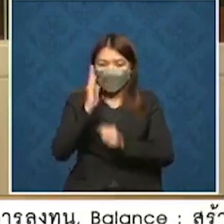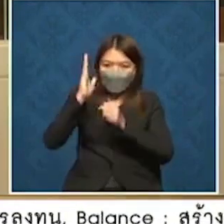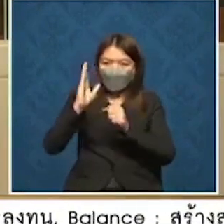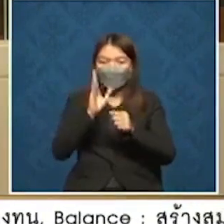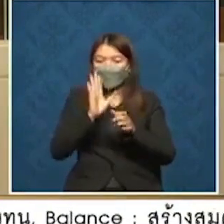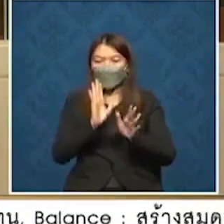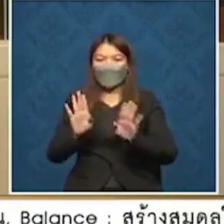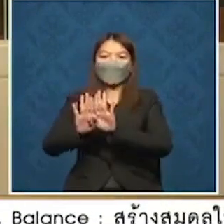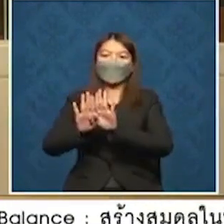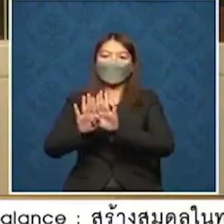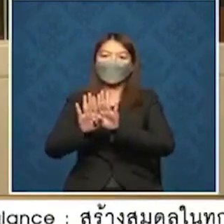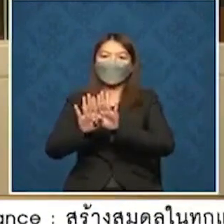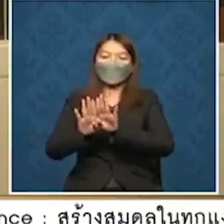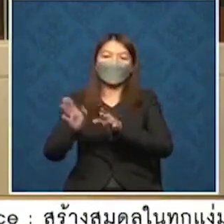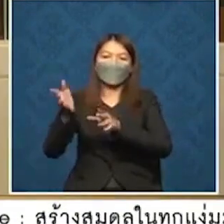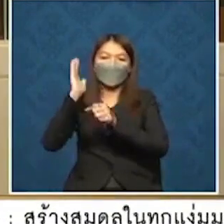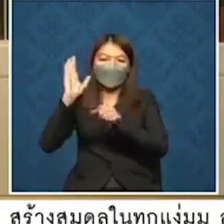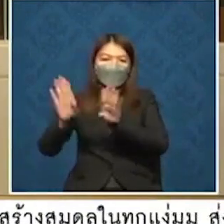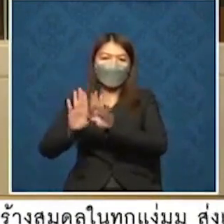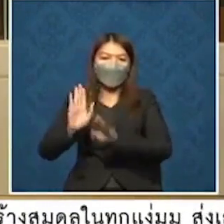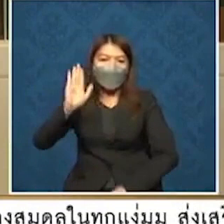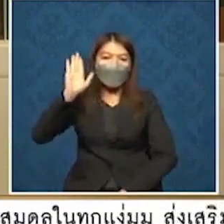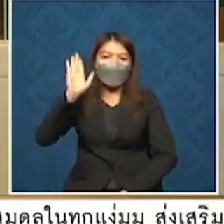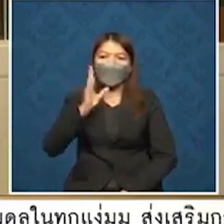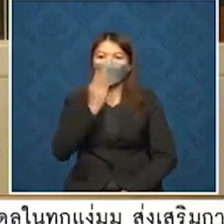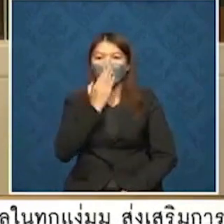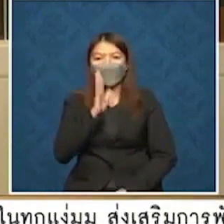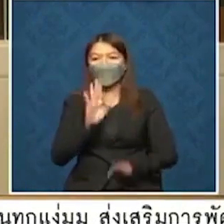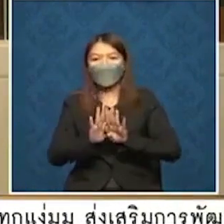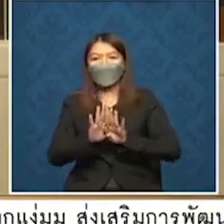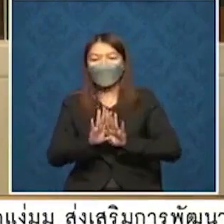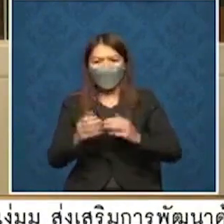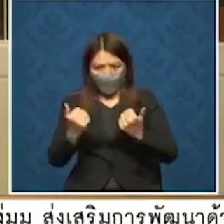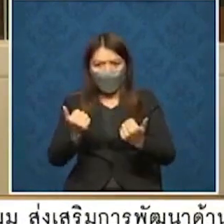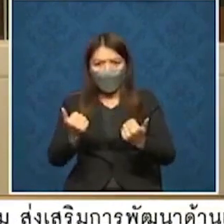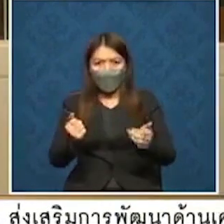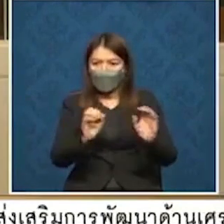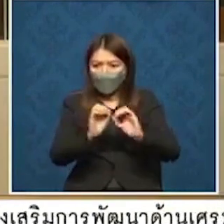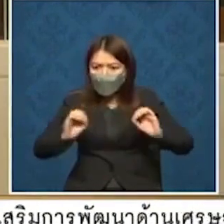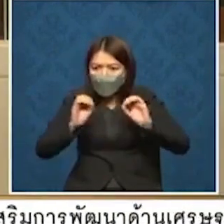อภิปรายยบมอก็ไมใหพูด สมยนี้ดีนะครับไม่มีเลย